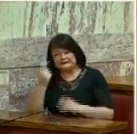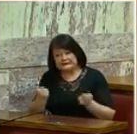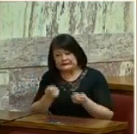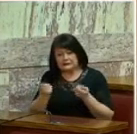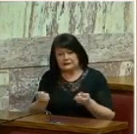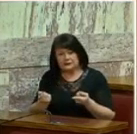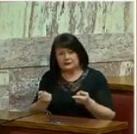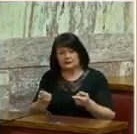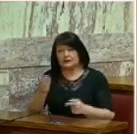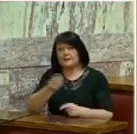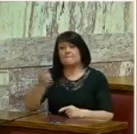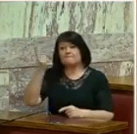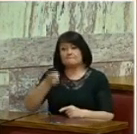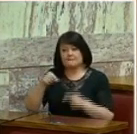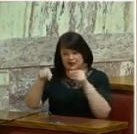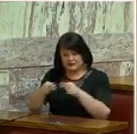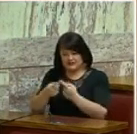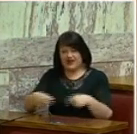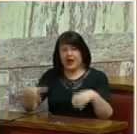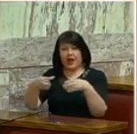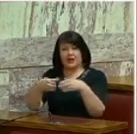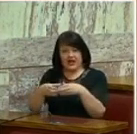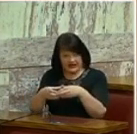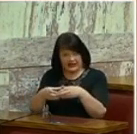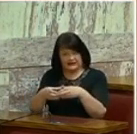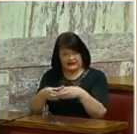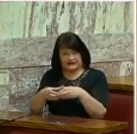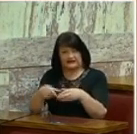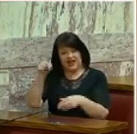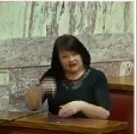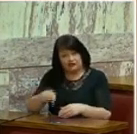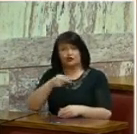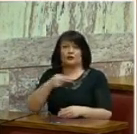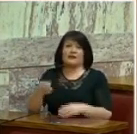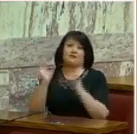η πλειοψηφία της Προανακριτικής Επιτροπής αυτό ακριβώς